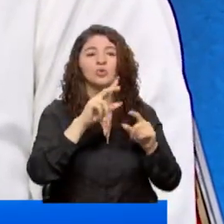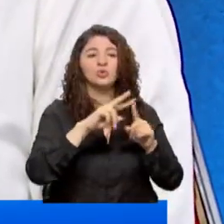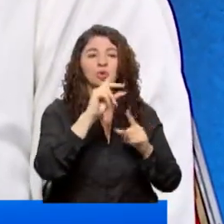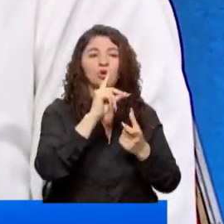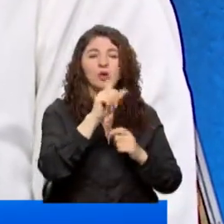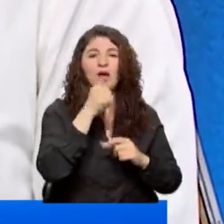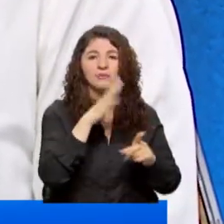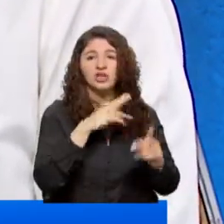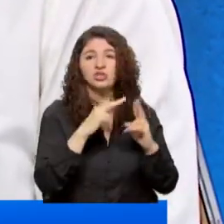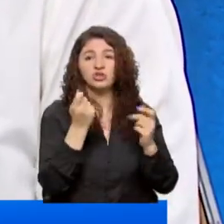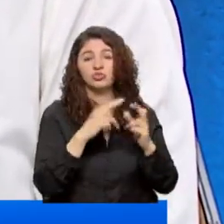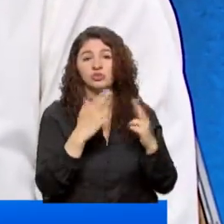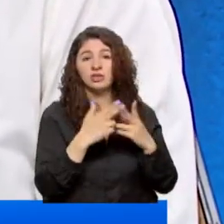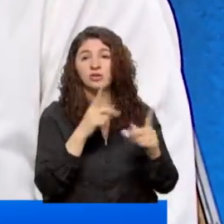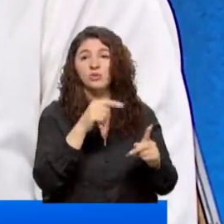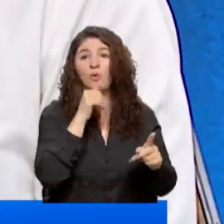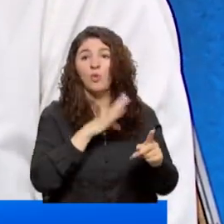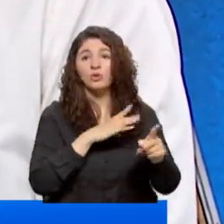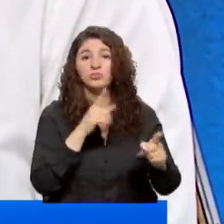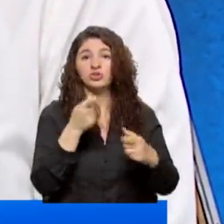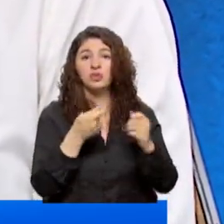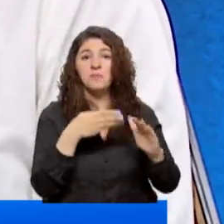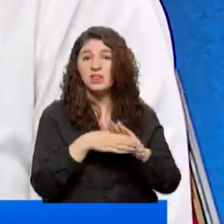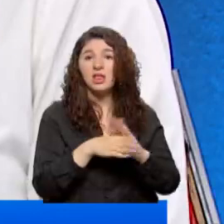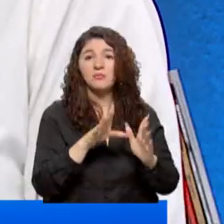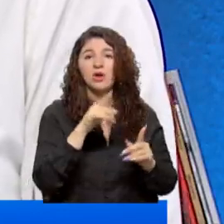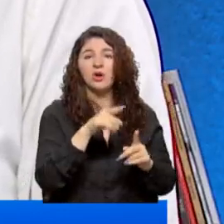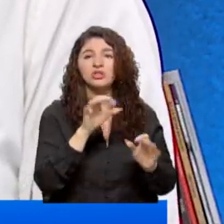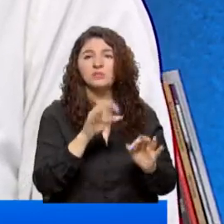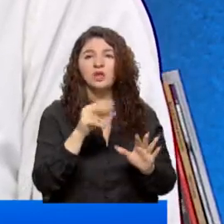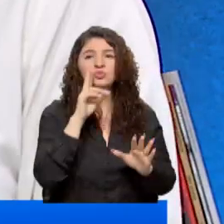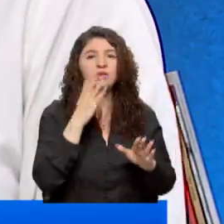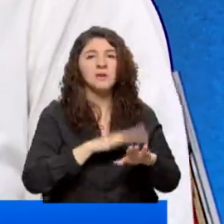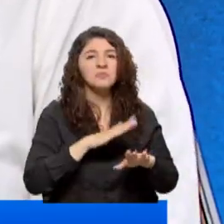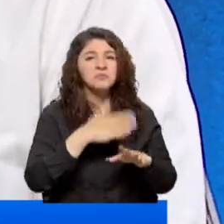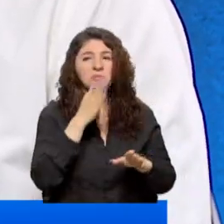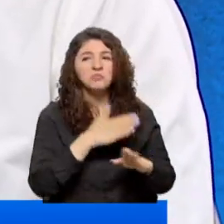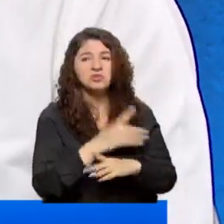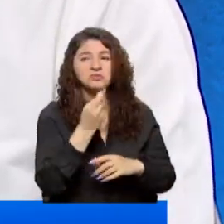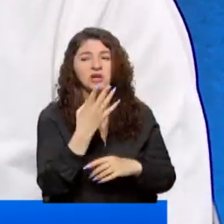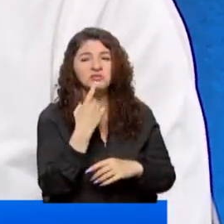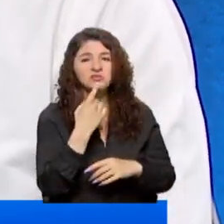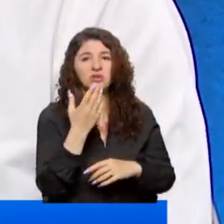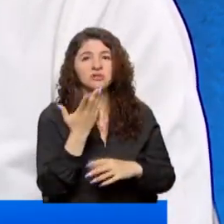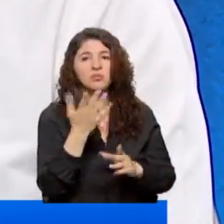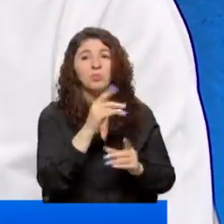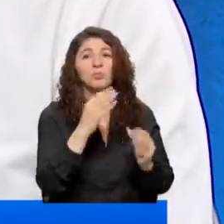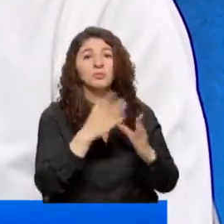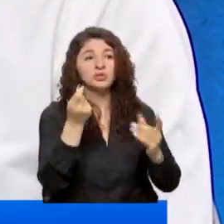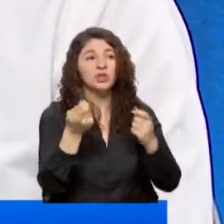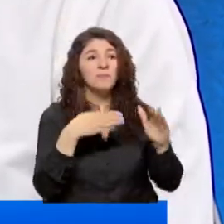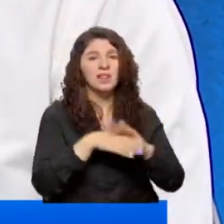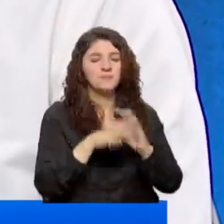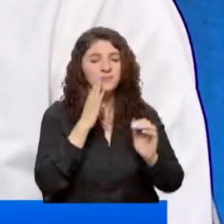abim vardır iş dünyasında öp onun onu da bu işlere girdi ama o şimdi en son ne yaptı bilmiyorum doğrusu bir kaç yıldır büyük böyle bu